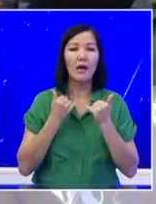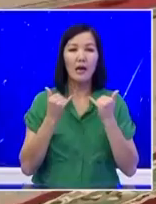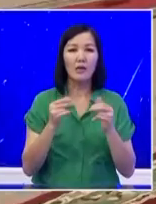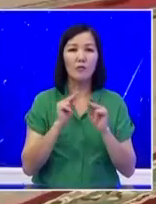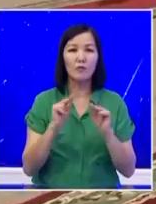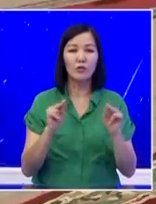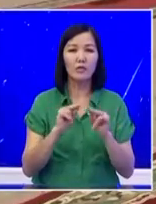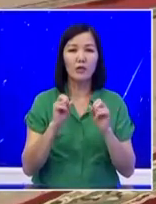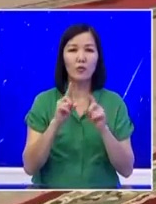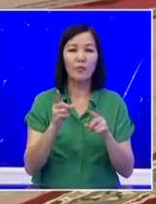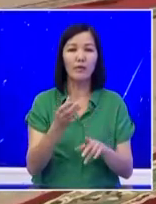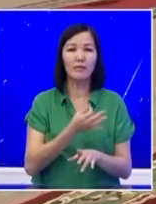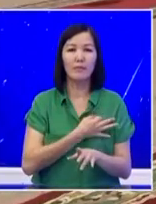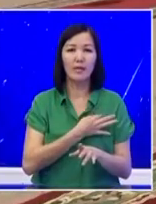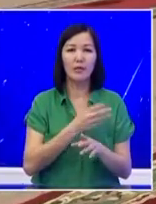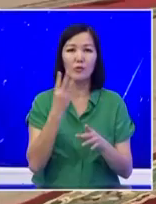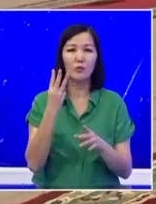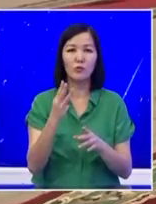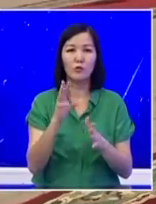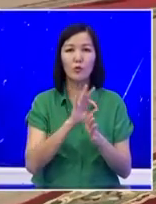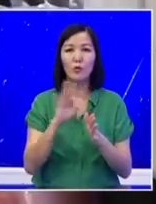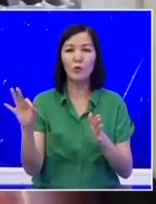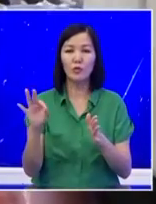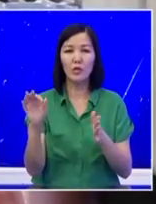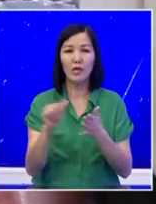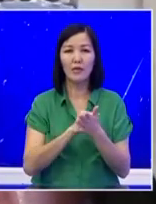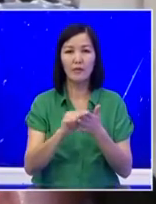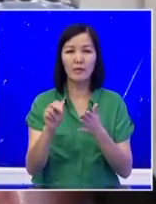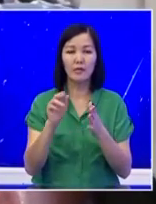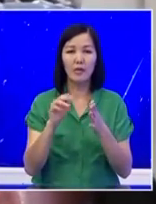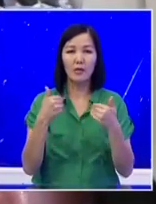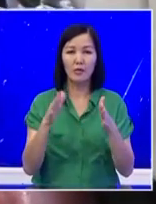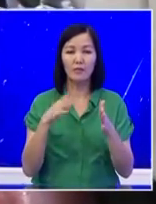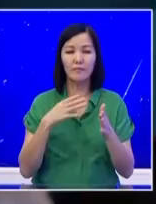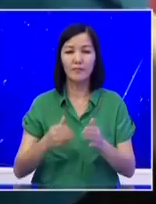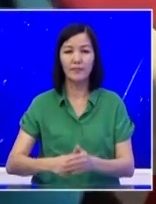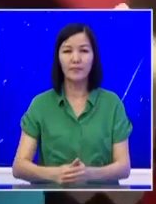15 алтын белгі және 3 үздік аттестат егерін тәрбиелеп шығарыпты.